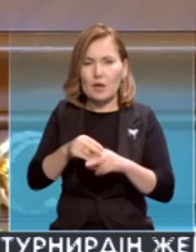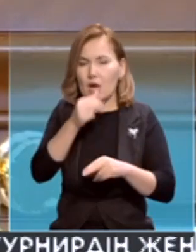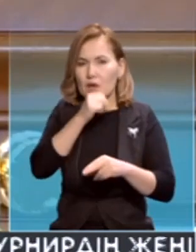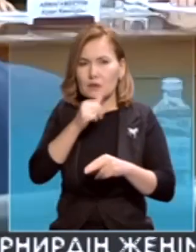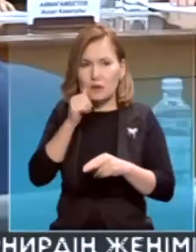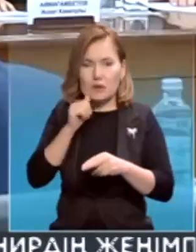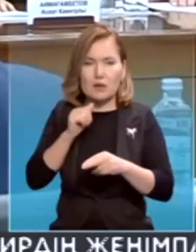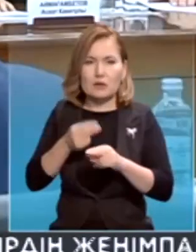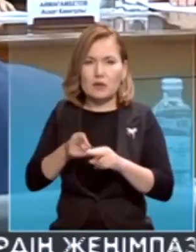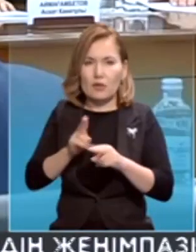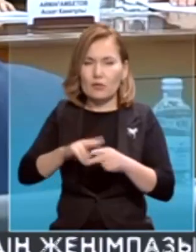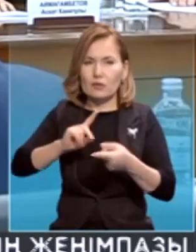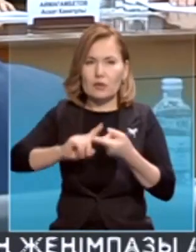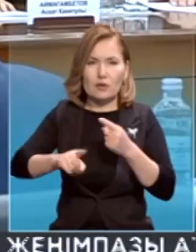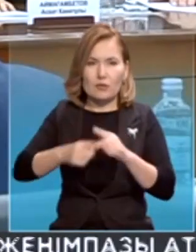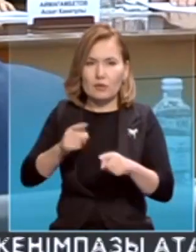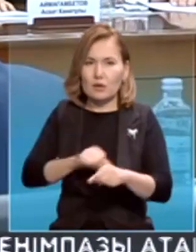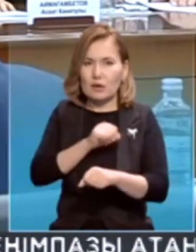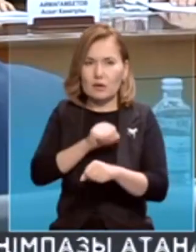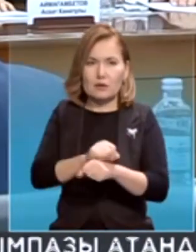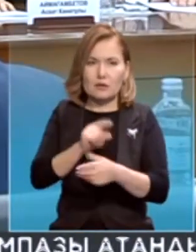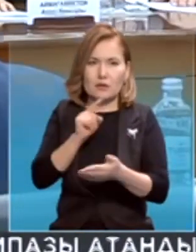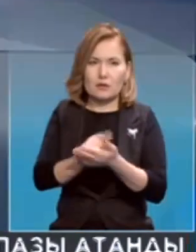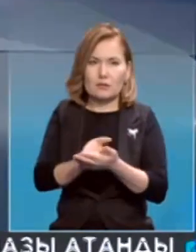қысты дегенді мүлдем доғару қажет.